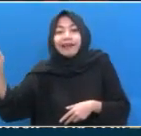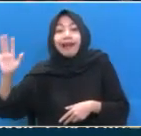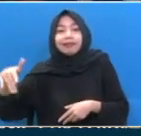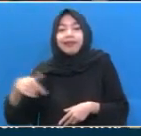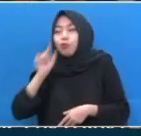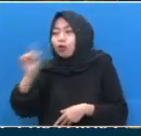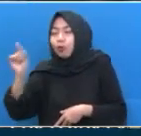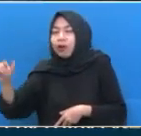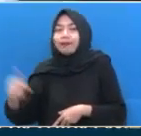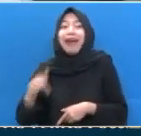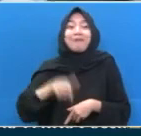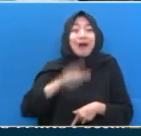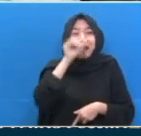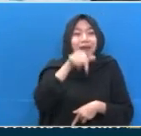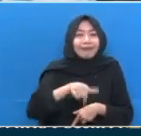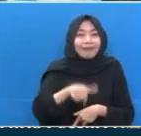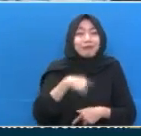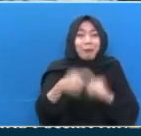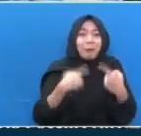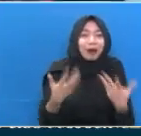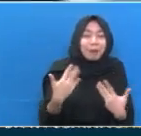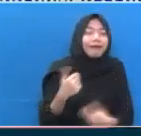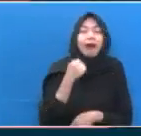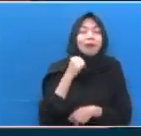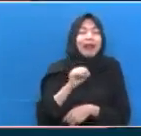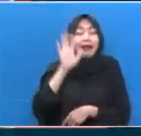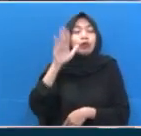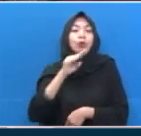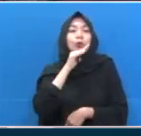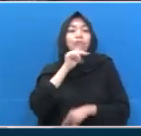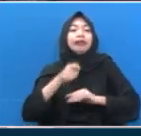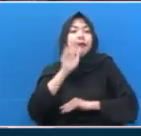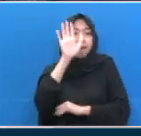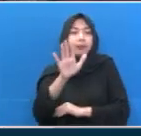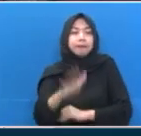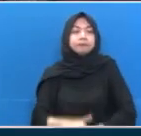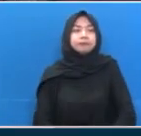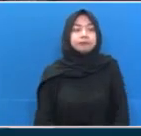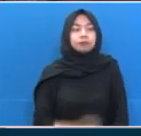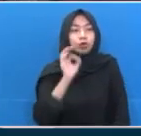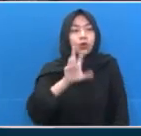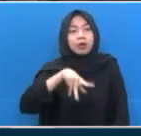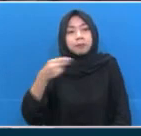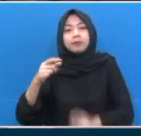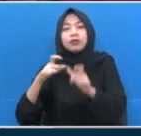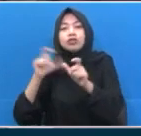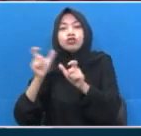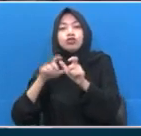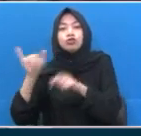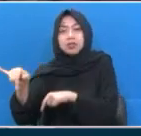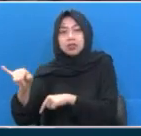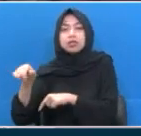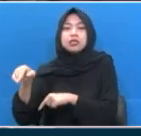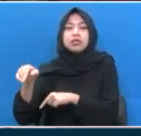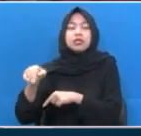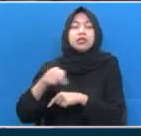malam ini Baik saya ke Mbak Susi kalau begitu ketika lpsk kemudian menerima aliansi sebagai Jesus